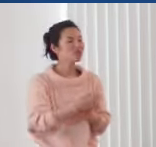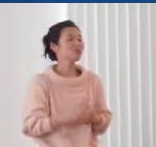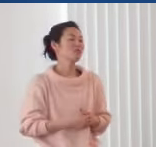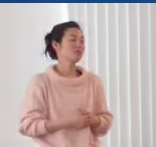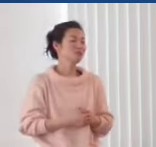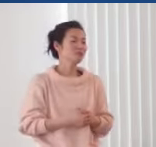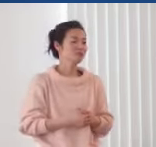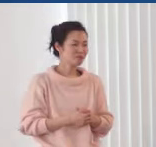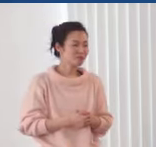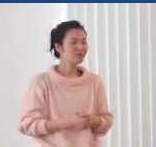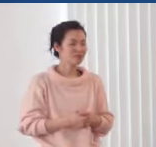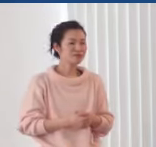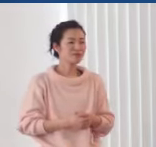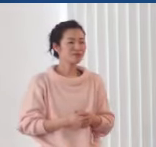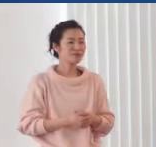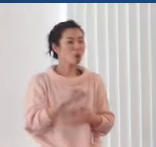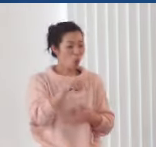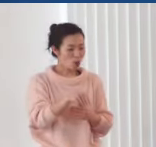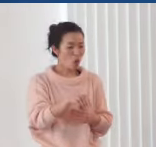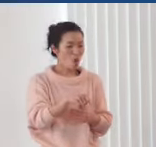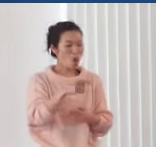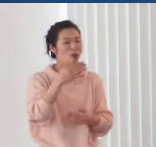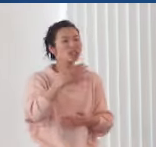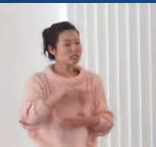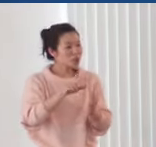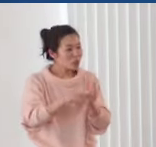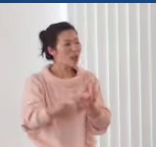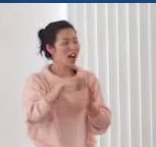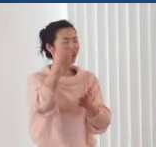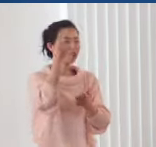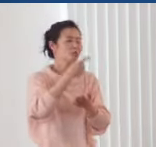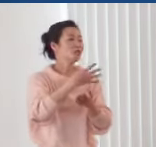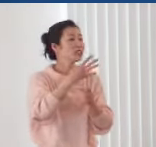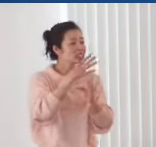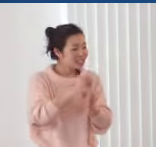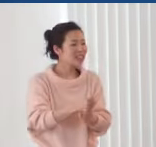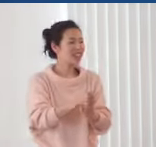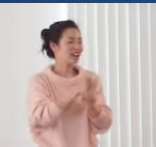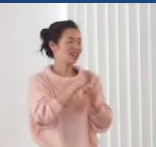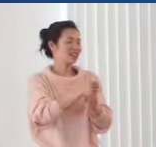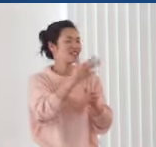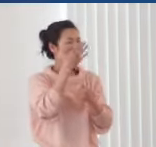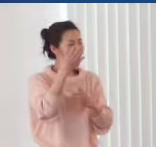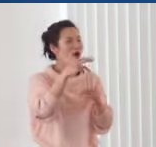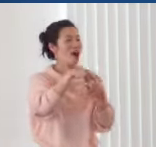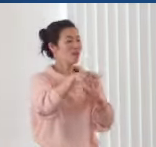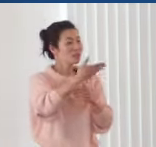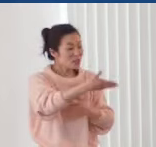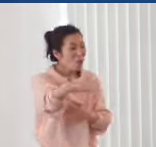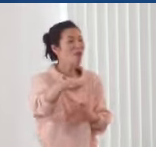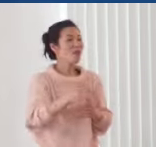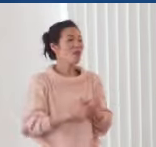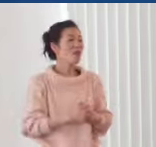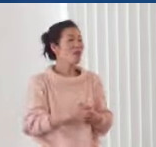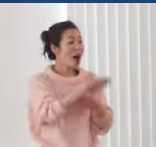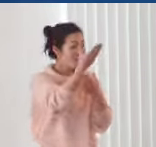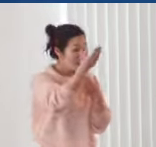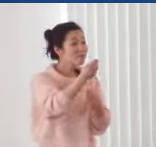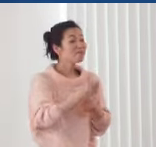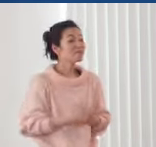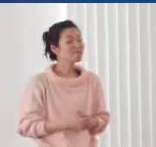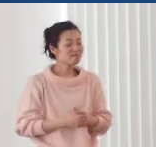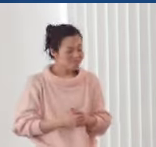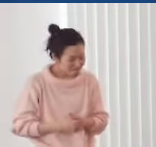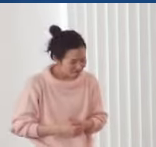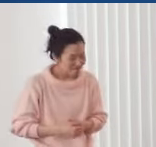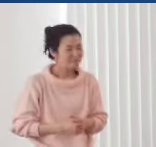。そのことを信じて私たちは信仰の歩みを続けていこうじゃないですか、ね、皆さんの心の中に